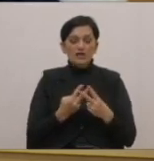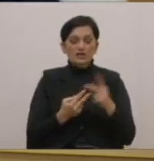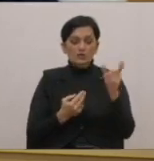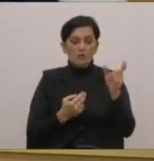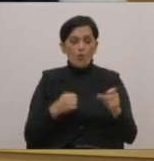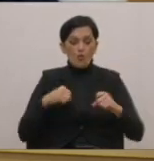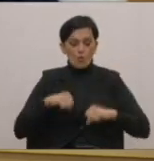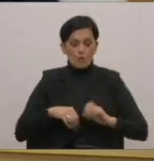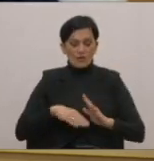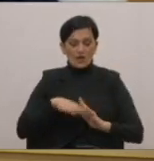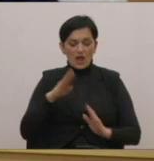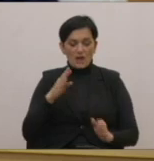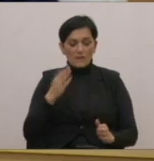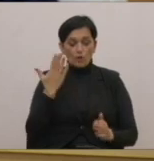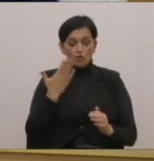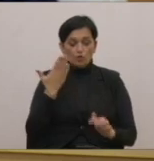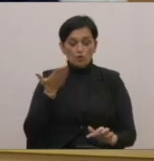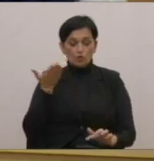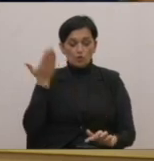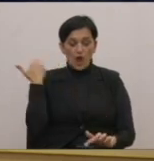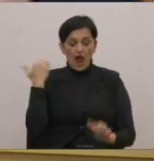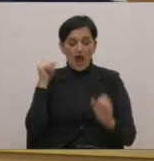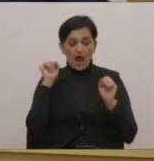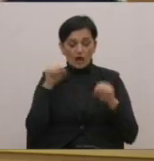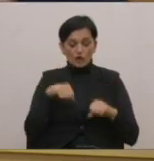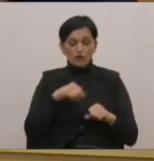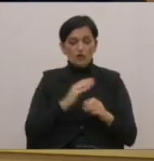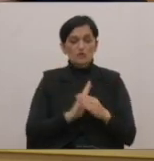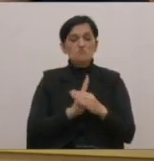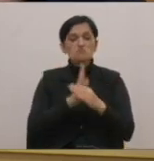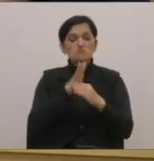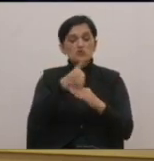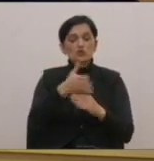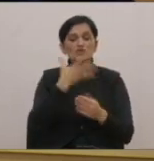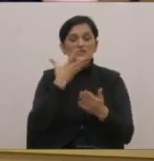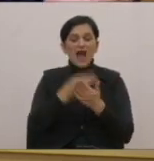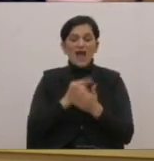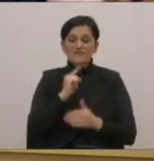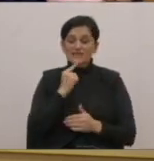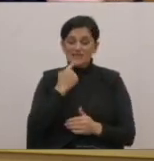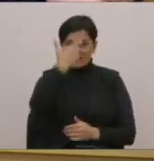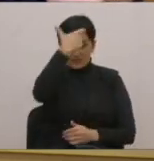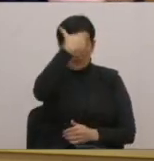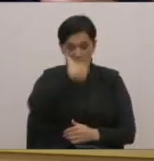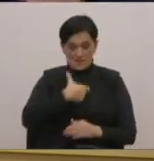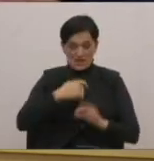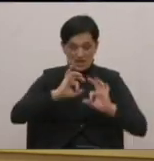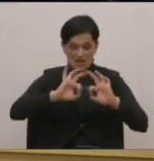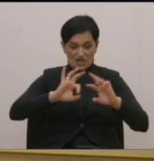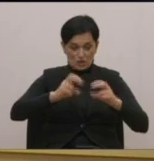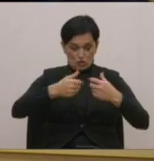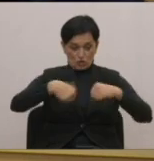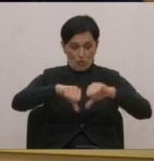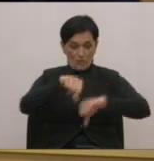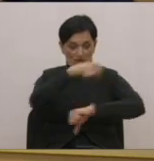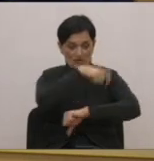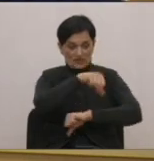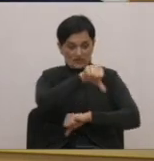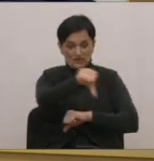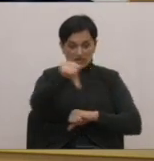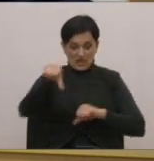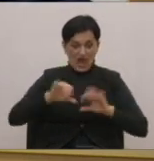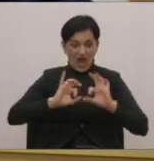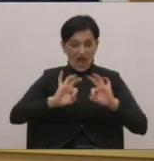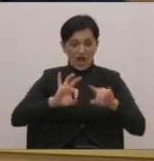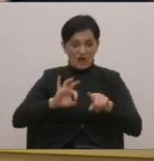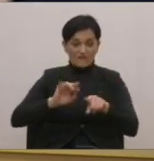გამაუმჯობესებელი? ადრე თუ შეეძლო ამ ადამიანებს, რომ მისულიყო და თავისი გასაჭირი მინიმუმ პირადად ეთქვა ამ კომისიის წევრებისთვის, და ეს ინსტიტუტი